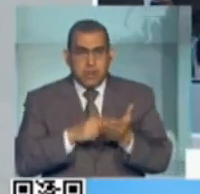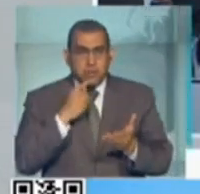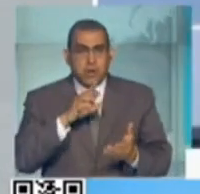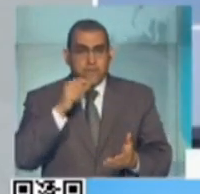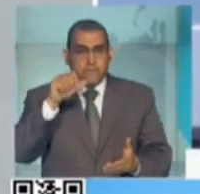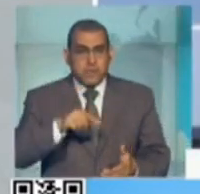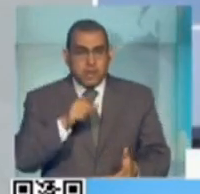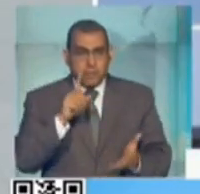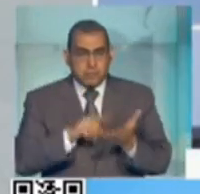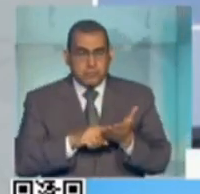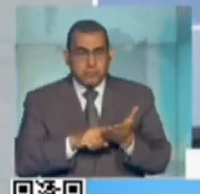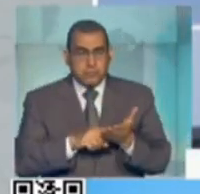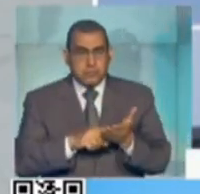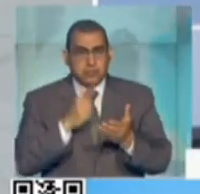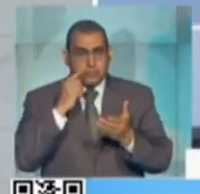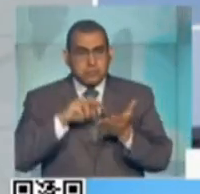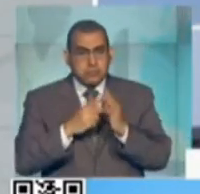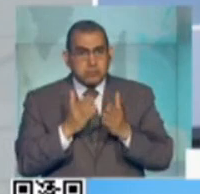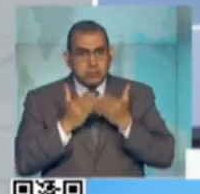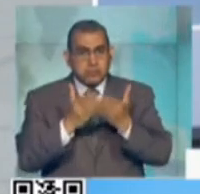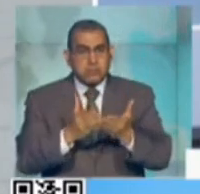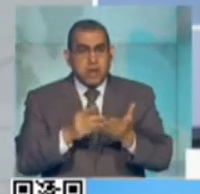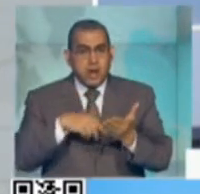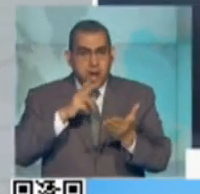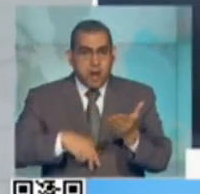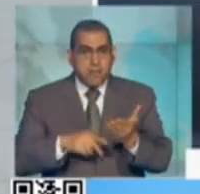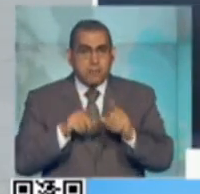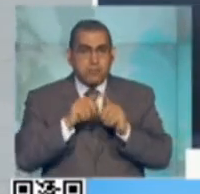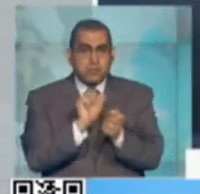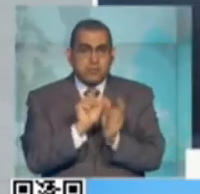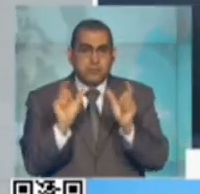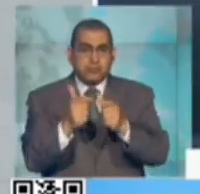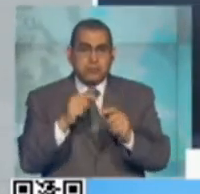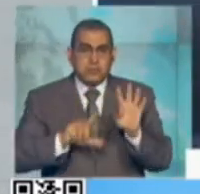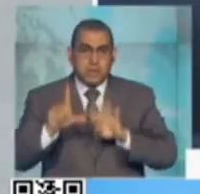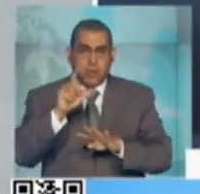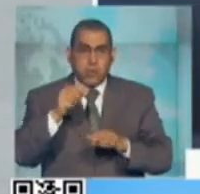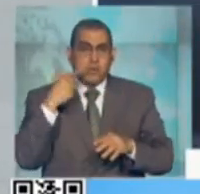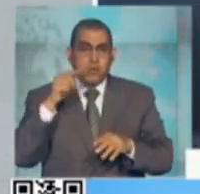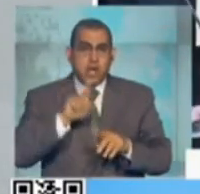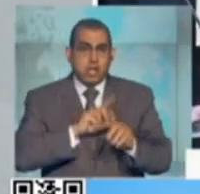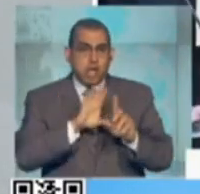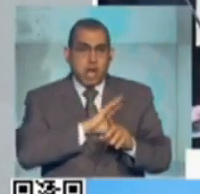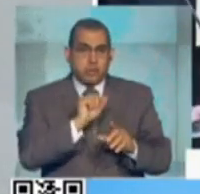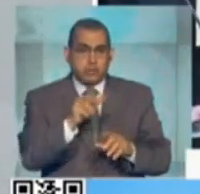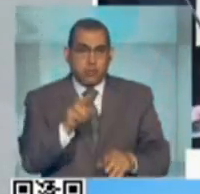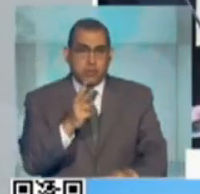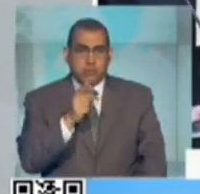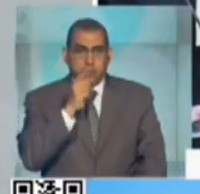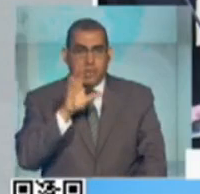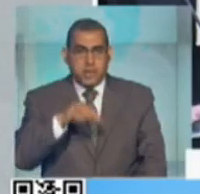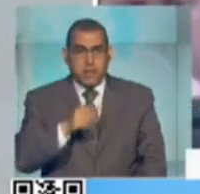الفشل قرارات أو توجه باتجاه إصدار قرارات تتعلق باعتقال كل من بنيامين نتنياهو ووزير دفاعه.